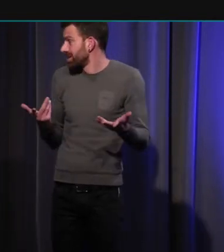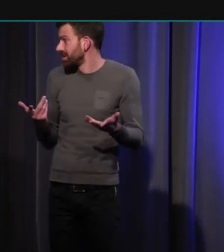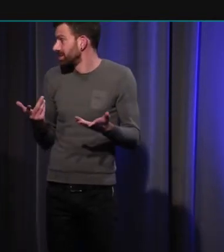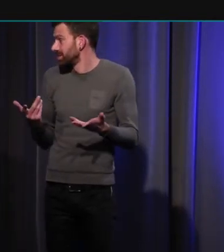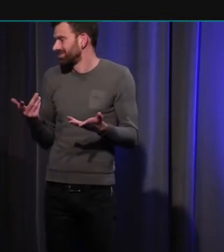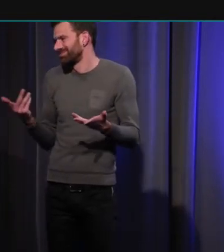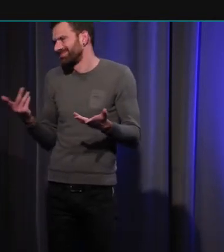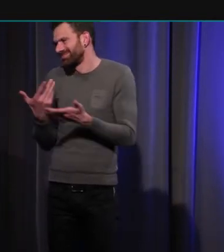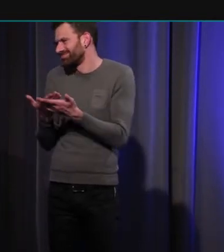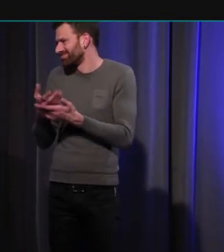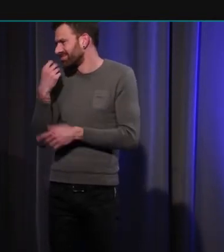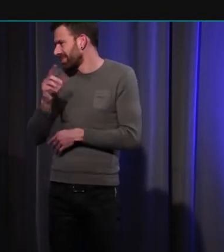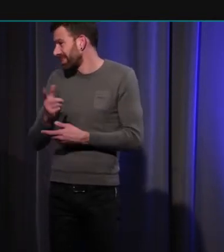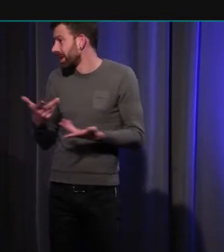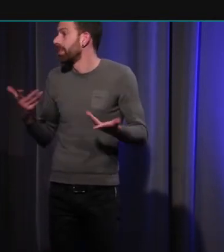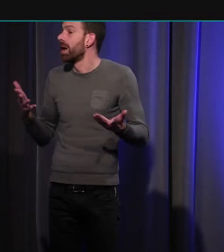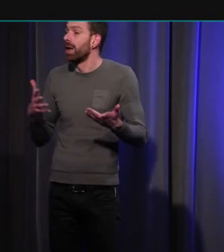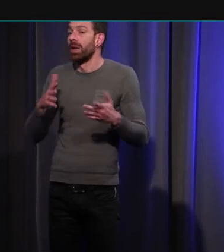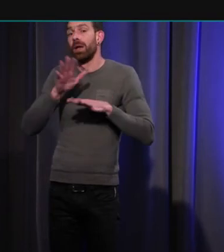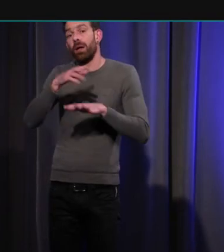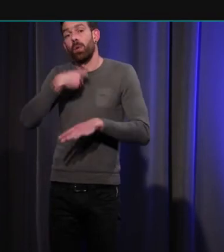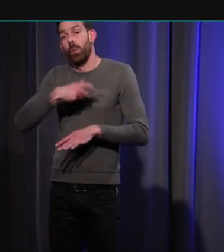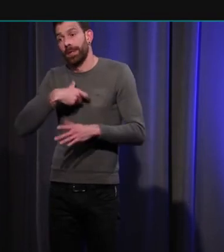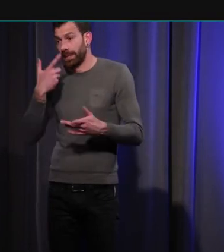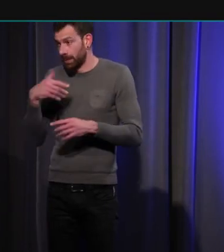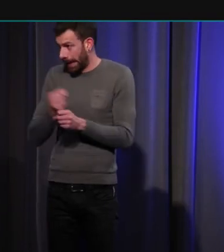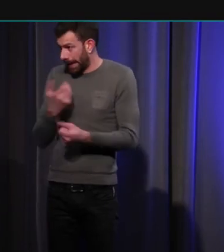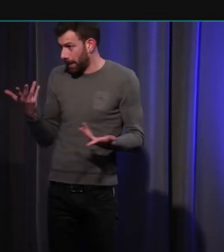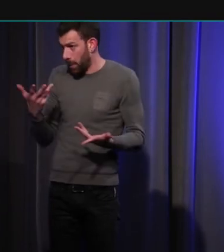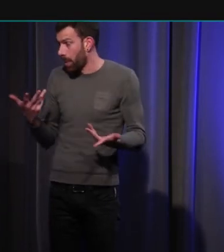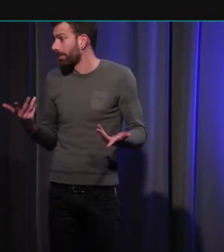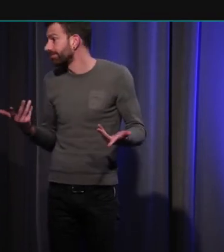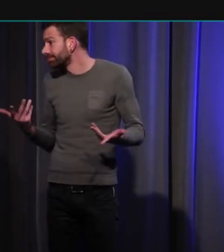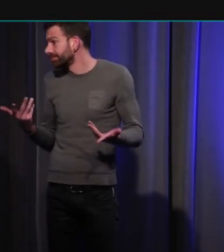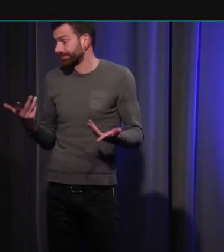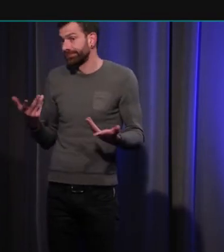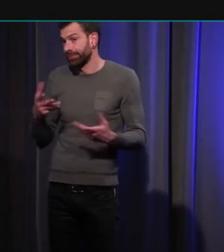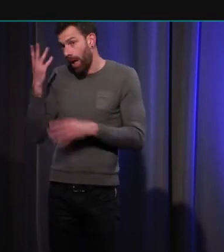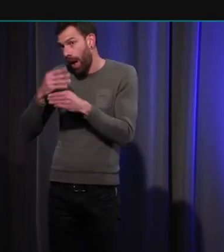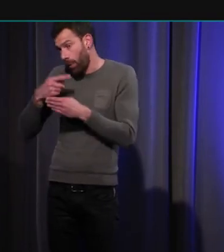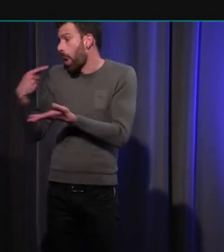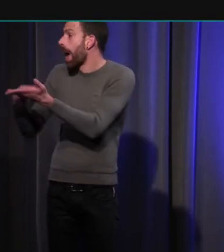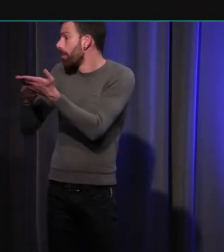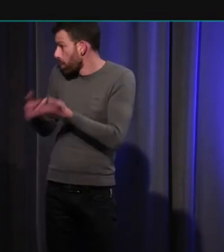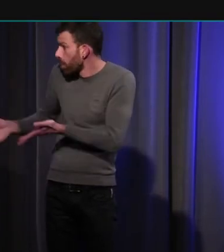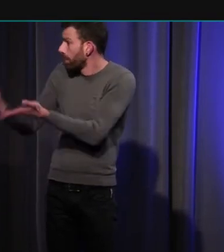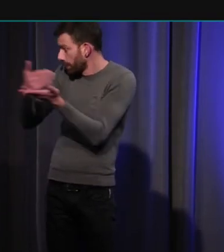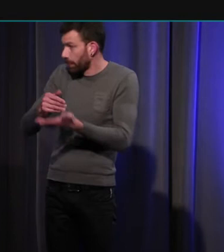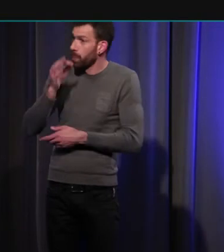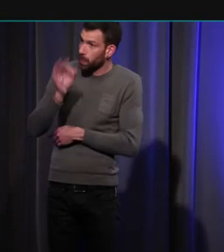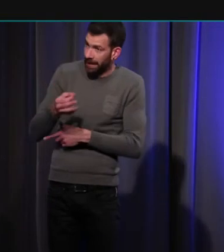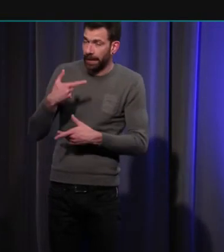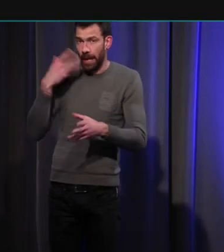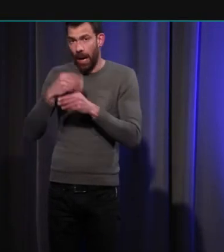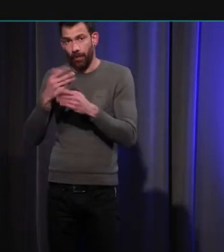bien non plus mais bon qu'est ce que la croisade nous apporter d'autres on à suivre lever des impôts grâce à la croisade déplacer des gens